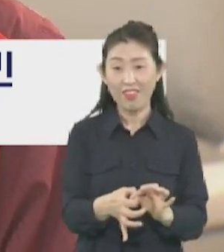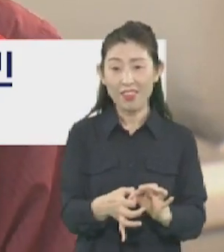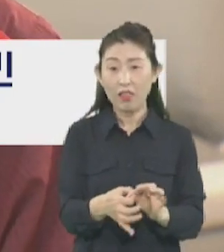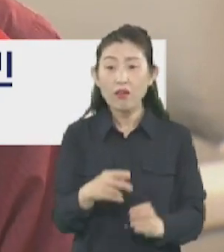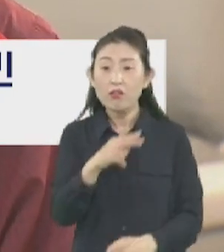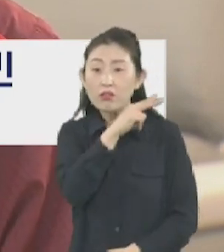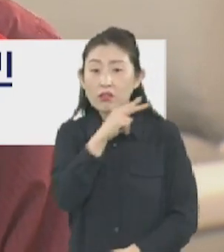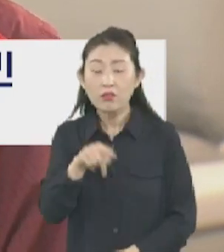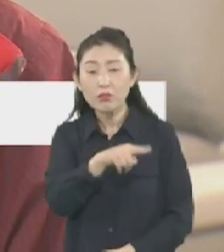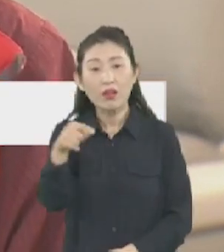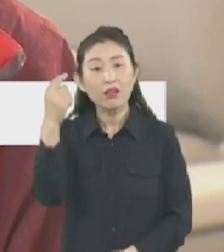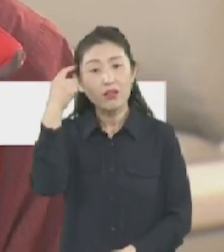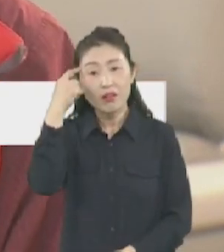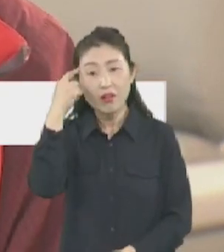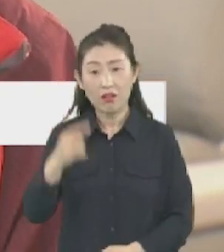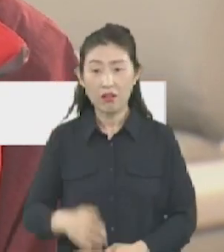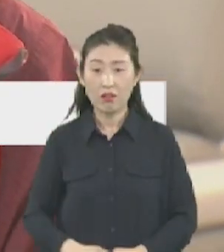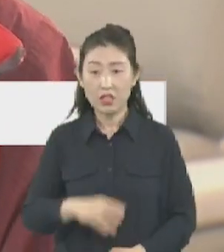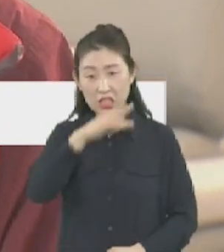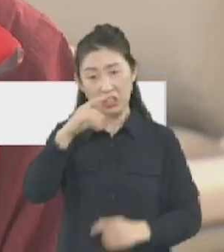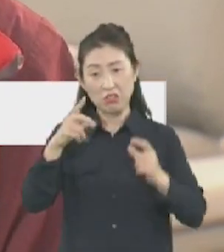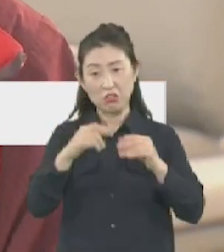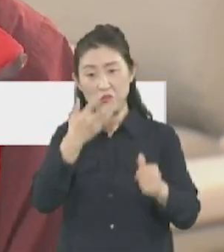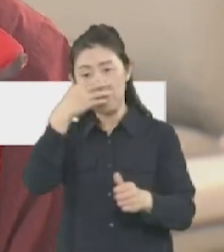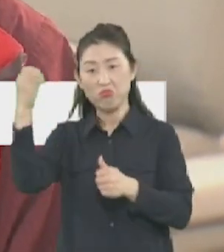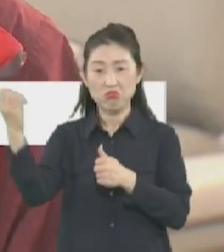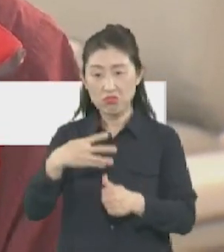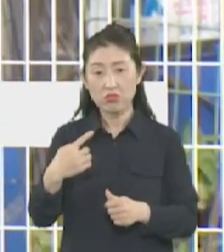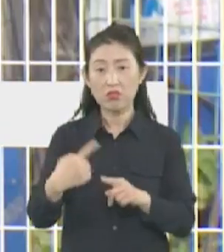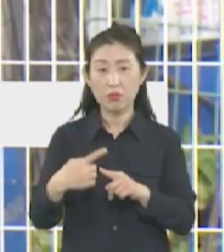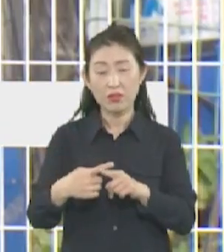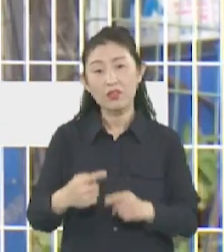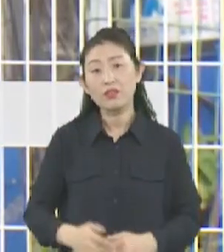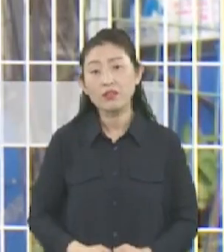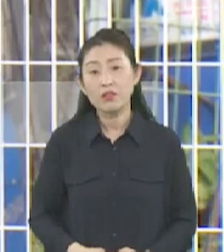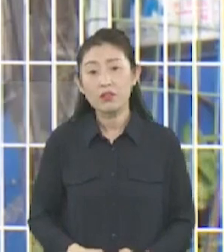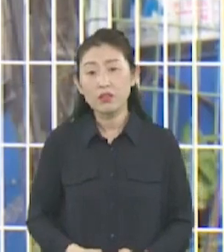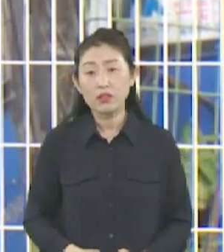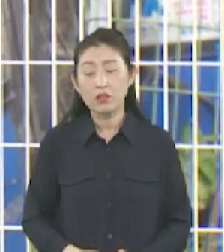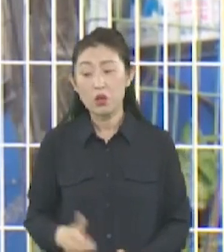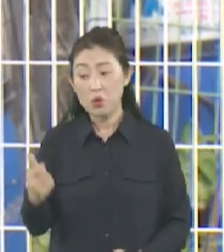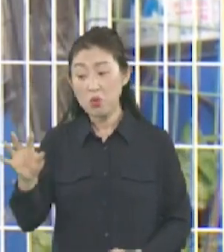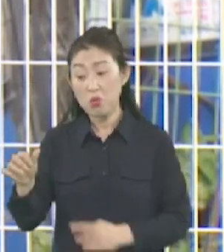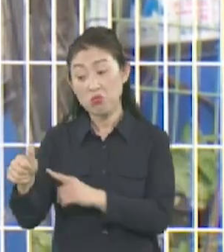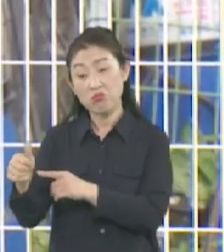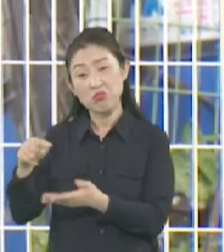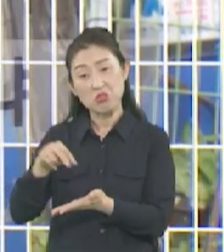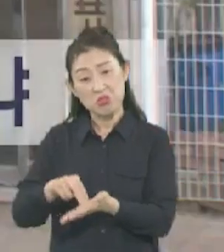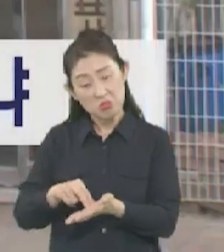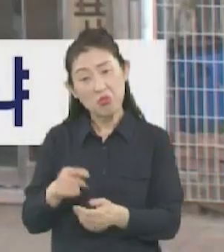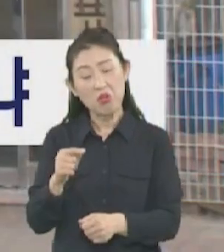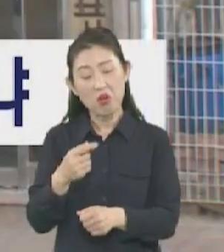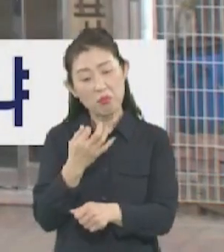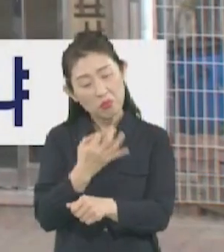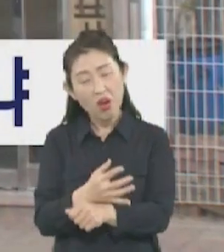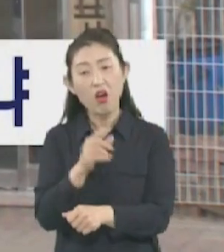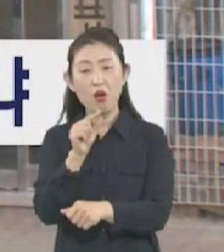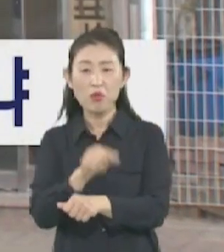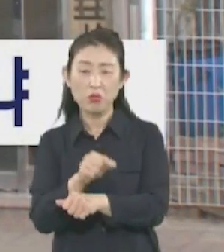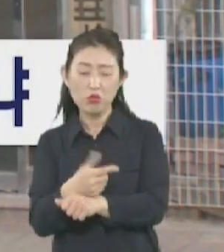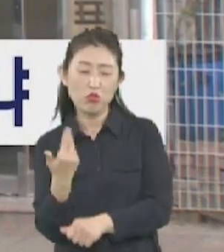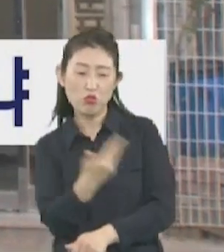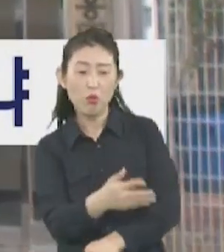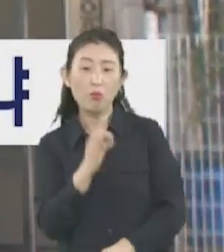하지 않는 사람 누가 있겠습니까? 이건 예산군민들을 무시하는 거예요. 홍 의원 측은 이에 대해 편의상 사무실을 제공했을